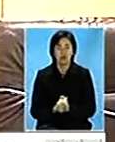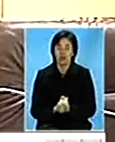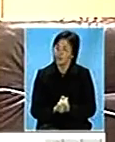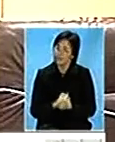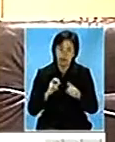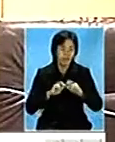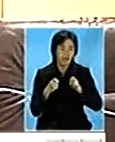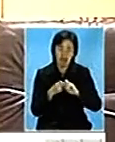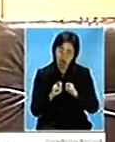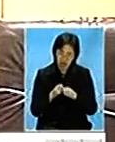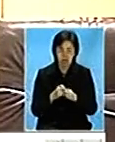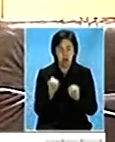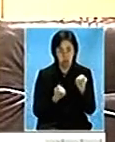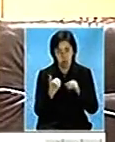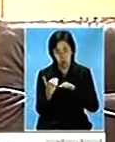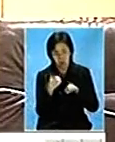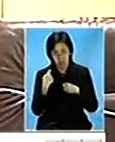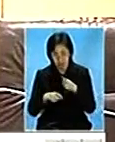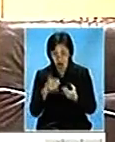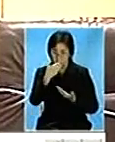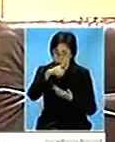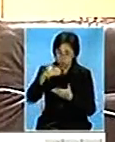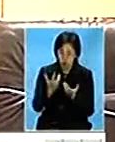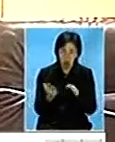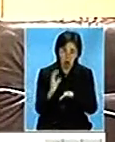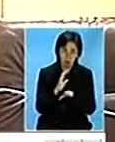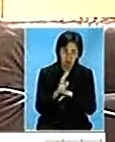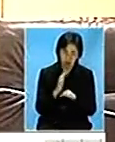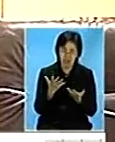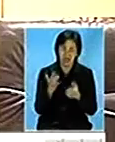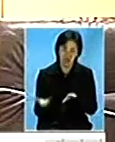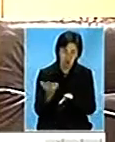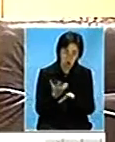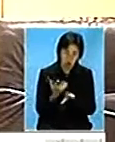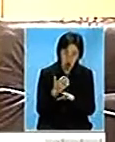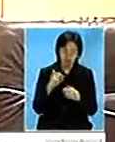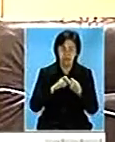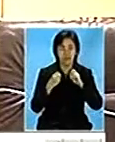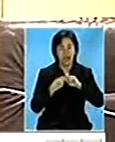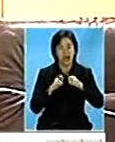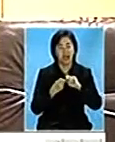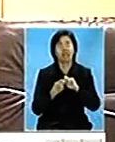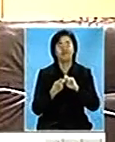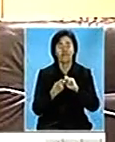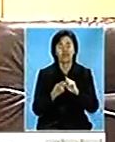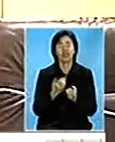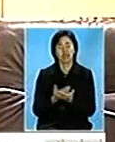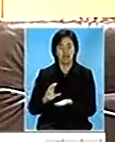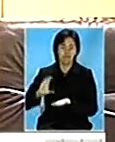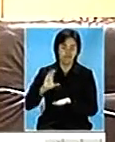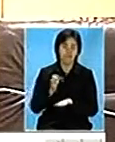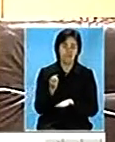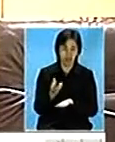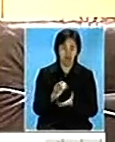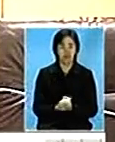มีปัญหาการขนส่งสินค้าและผู้คนมากก็จะได้รับงบประมาณมากประการที่ส